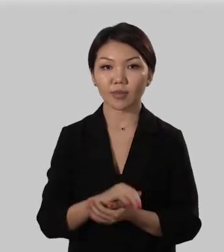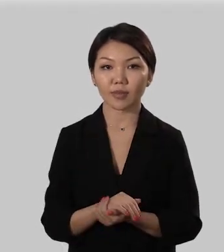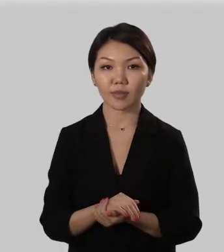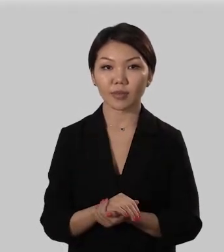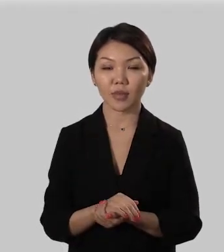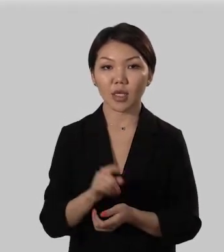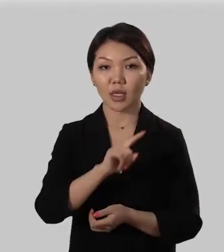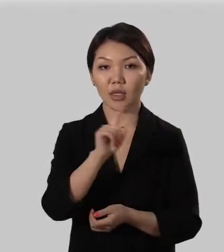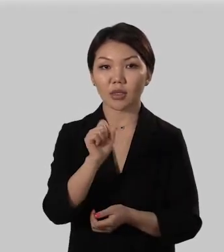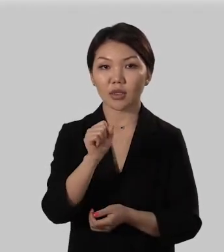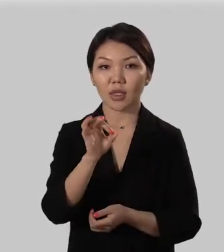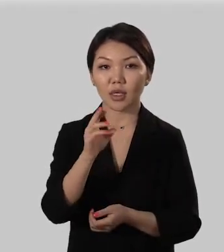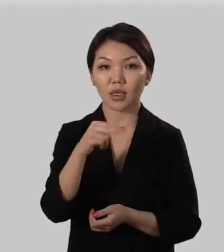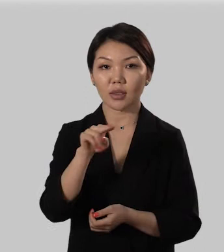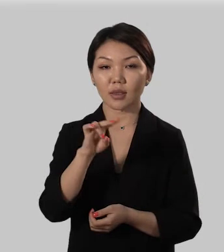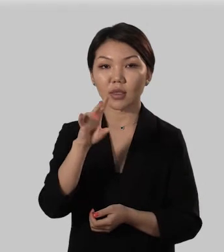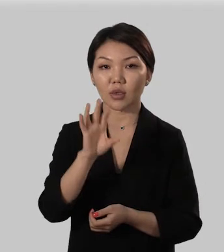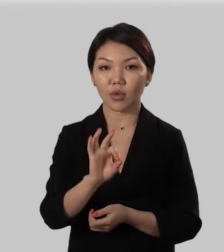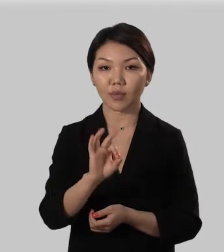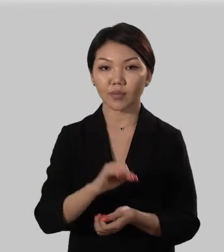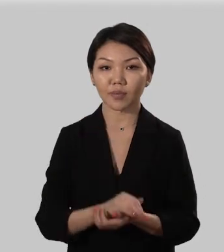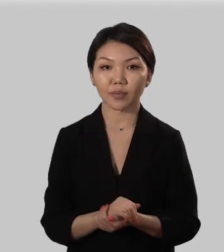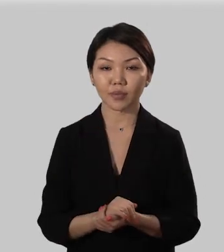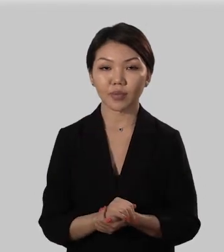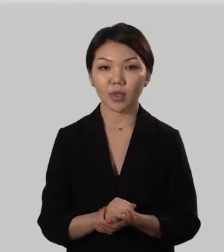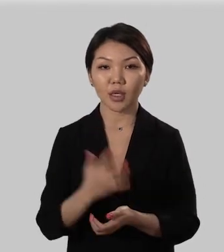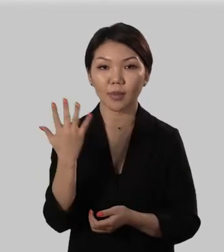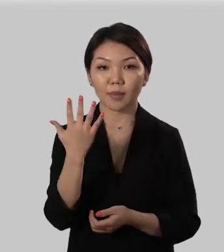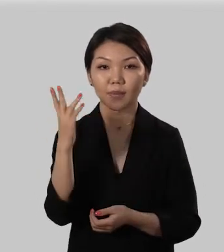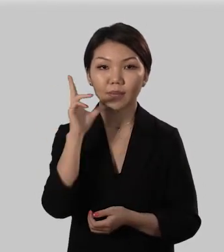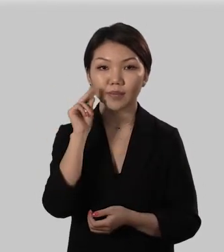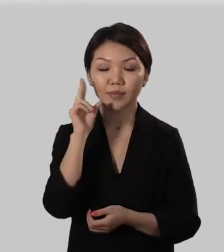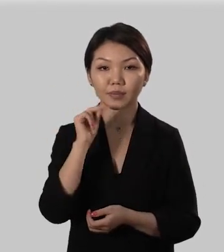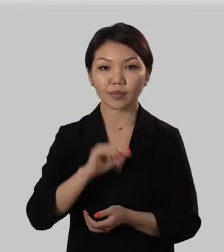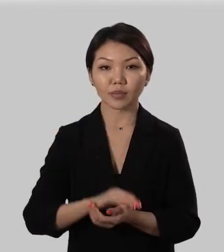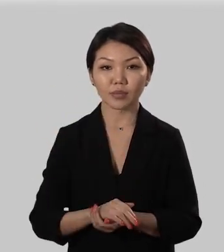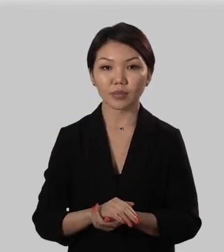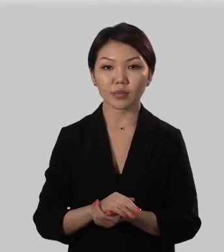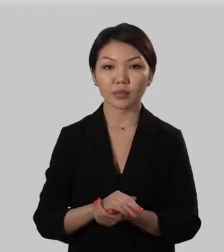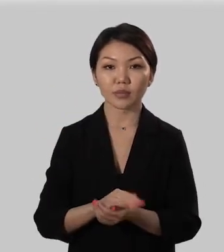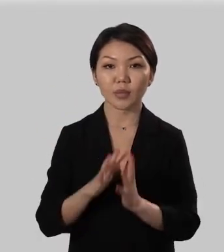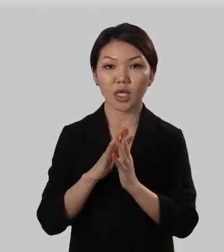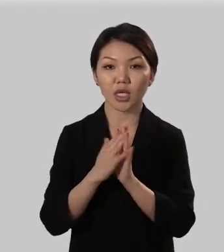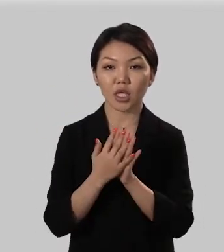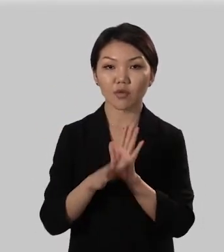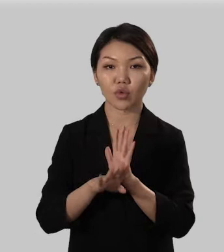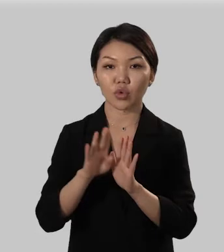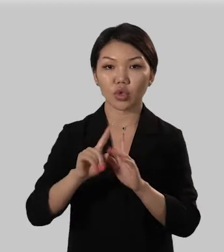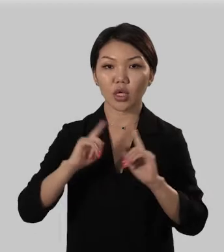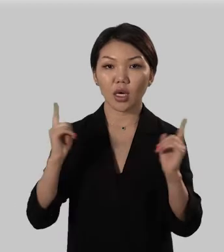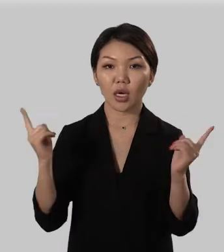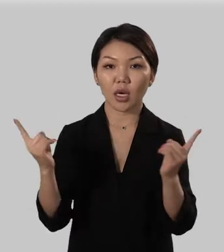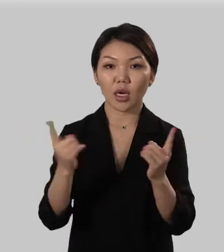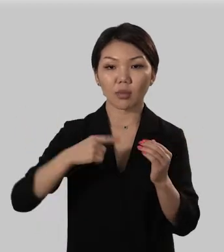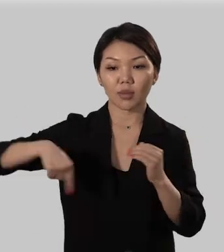за одно слово под цифрой 5 деревню лучше обойти